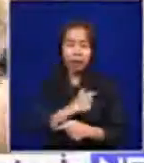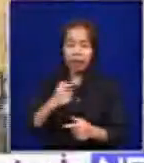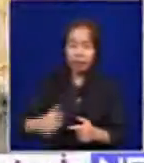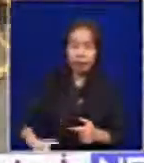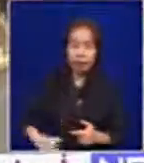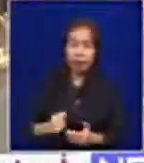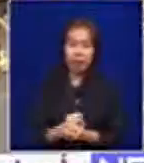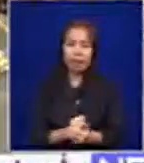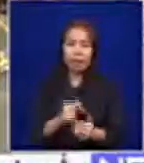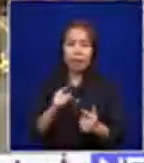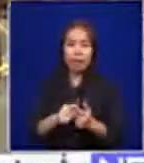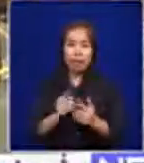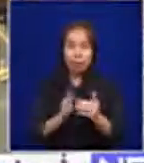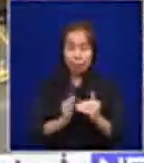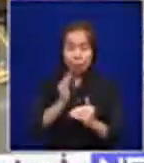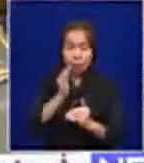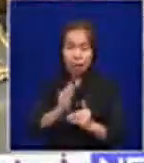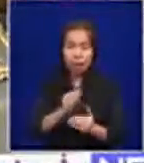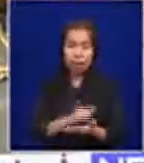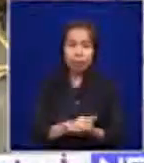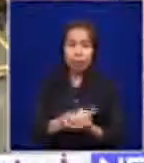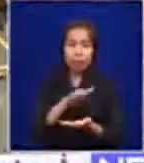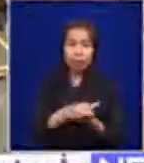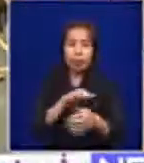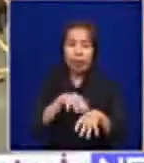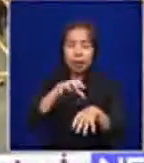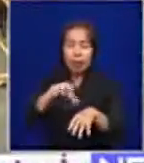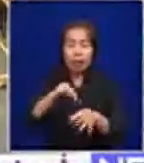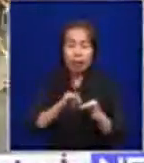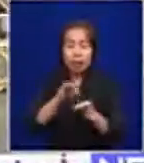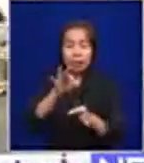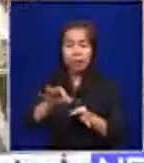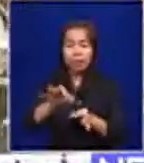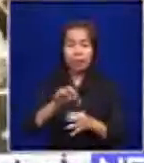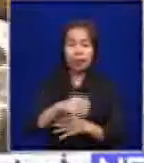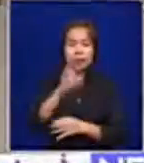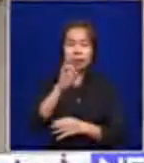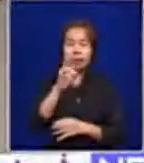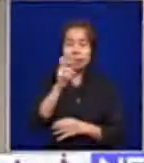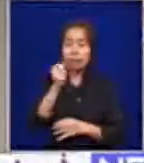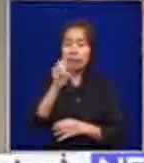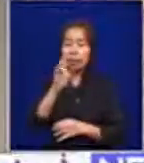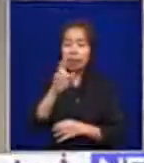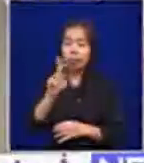ศาลเจ้ากวนอูและโรงเรียนแหลมทองรวมระยะทางประมาณ7กิโลเมตรค่ะ